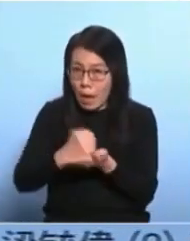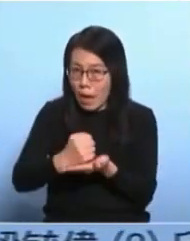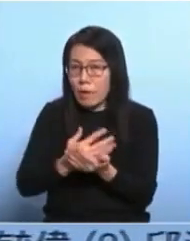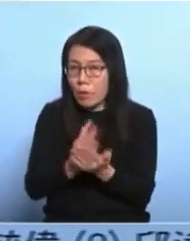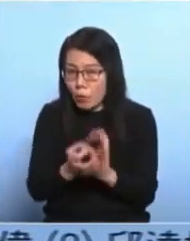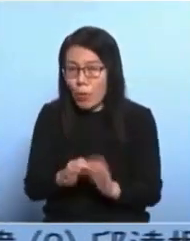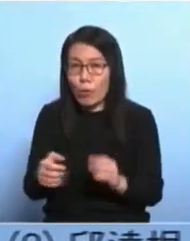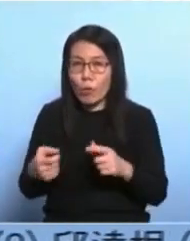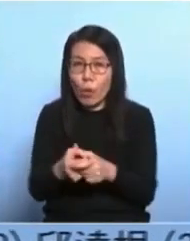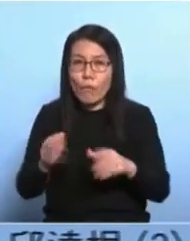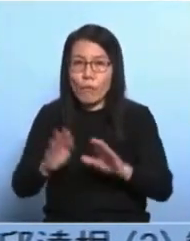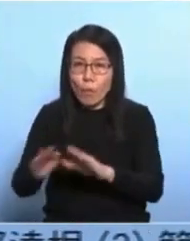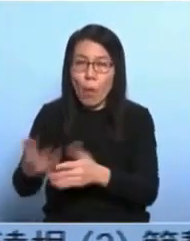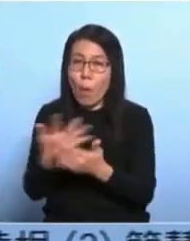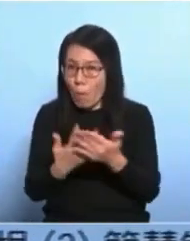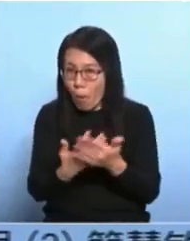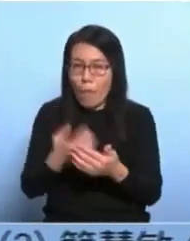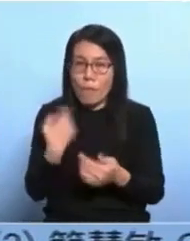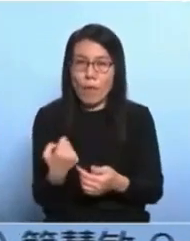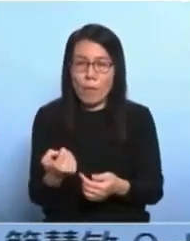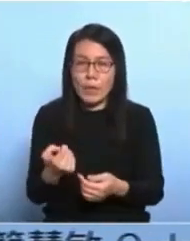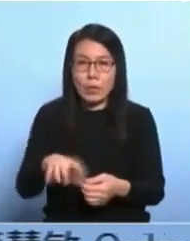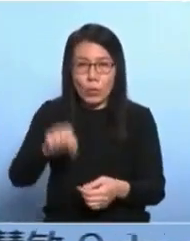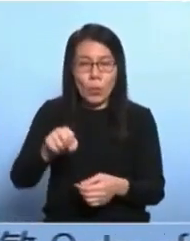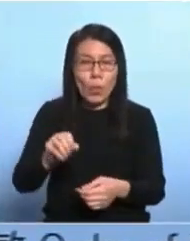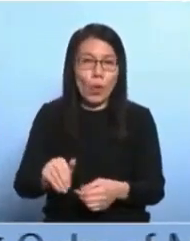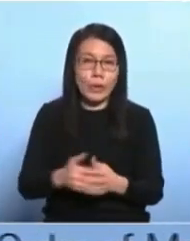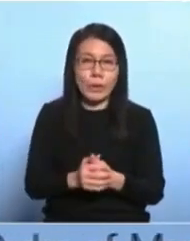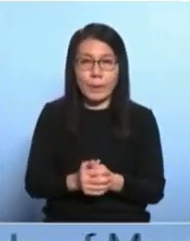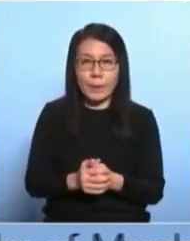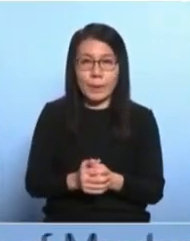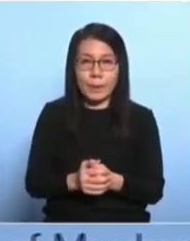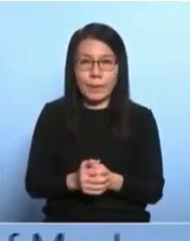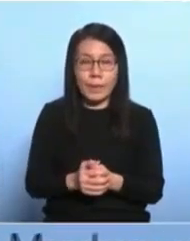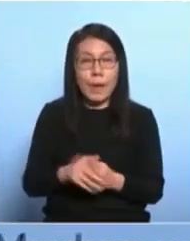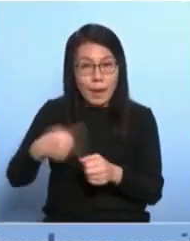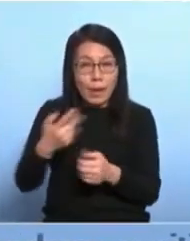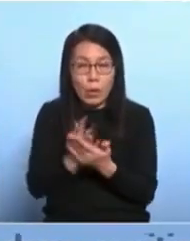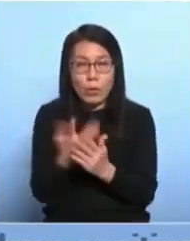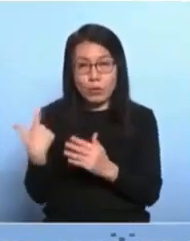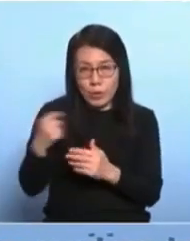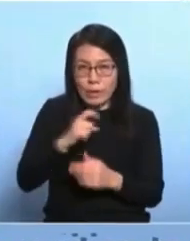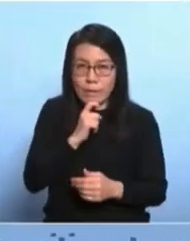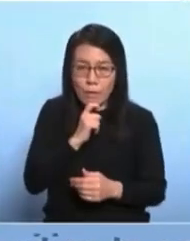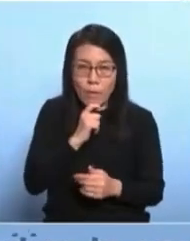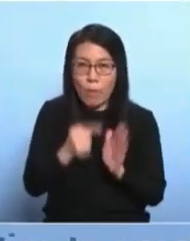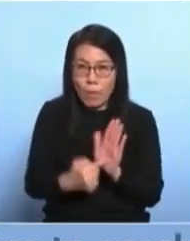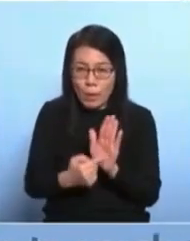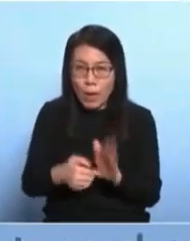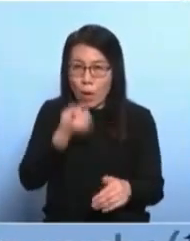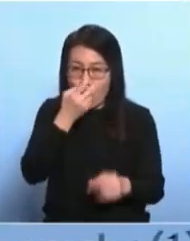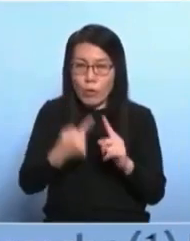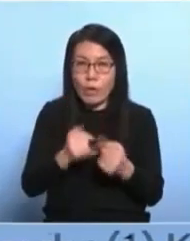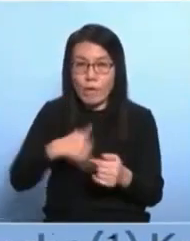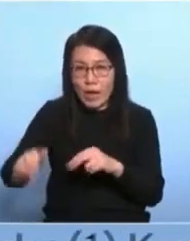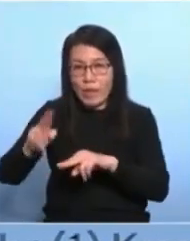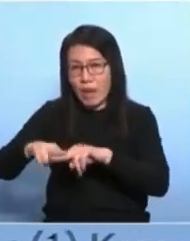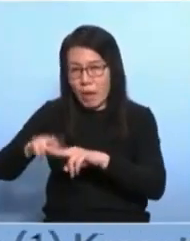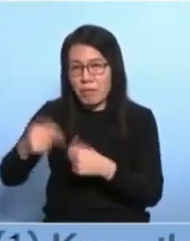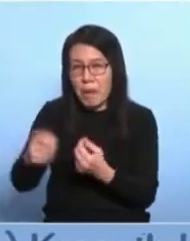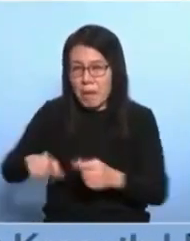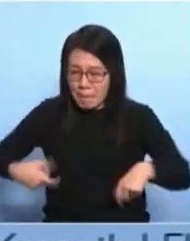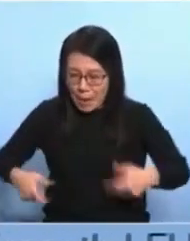共服務和互聯網方面的便利應用等等。此外，近日亦都有人指香港人北上消費會